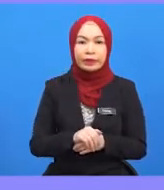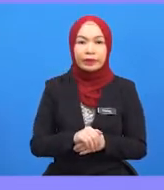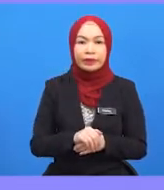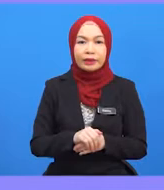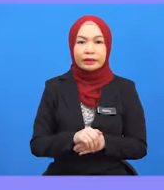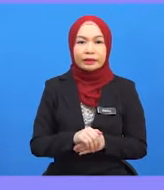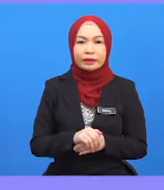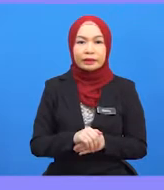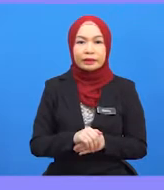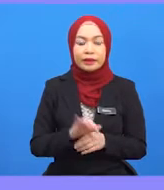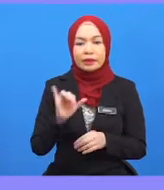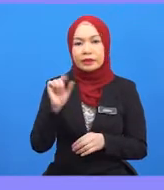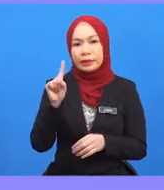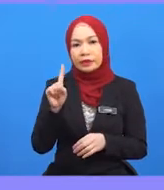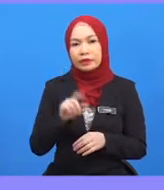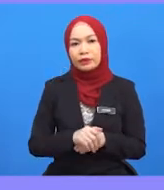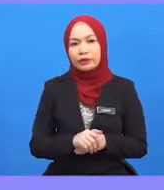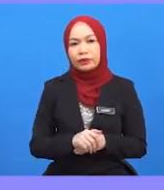hidroksida juga 1.